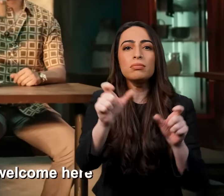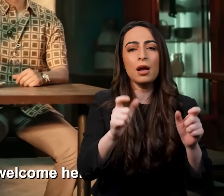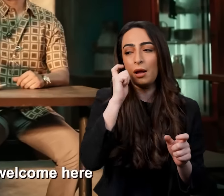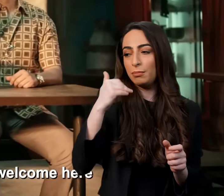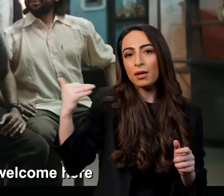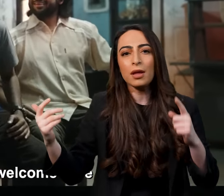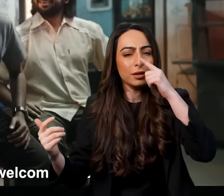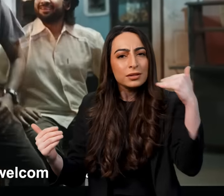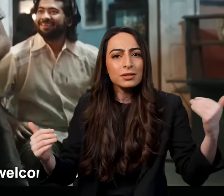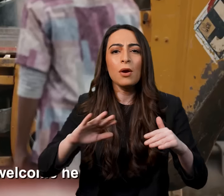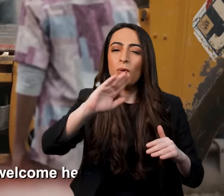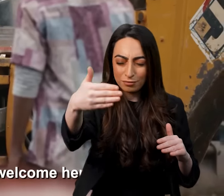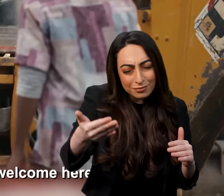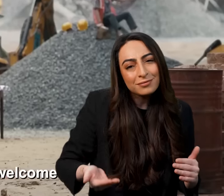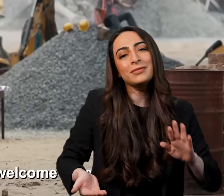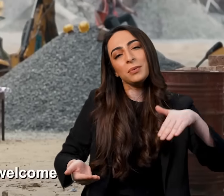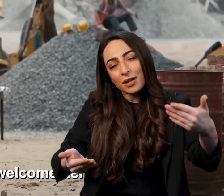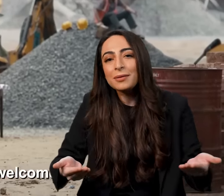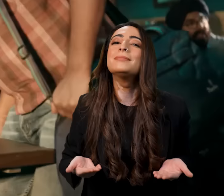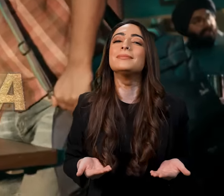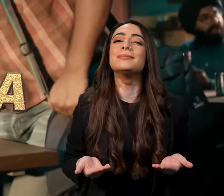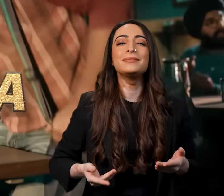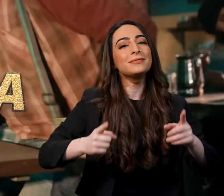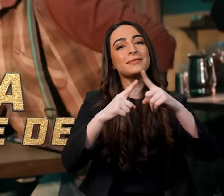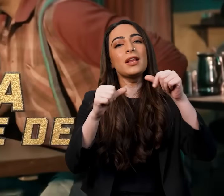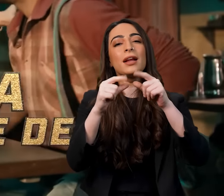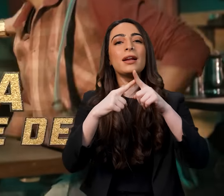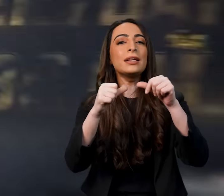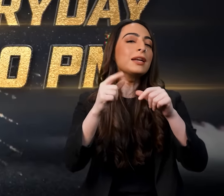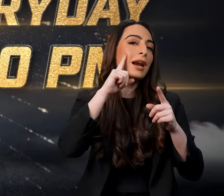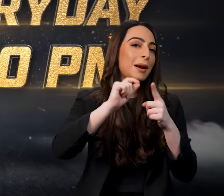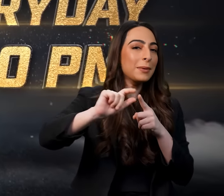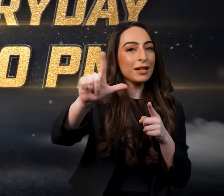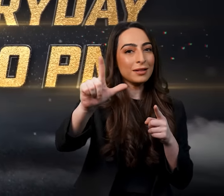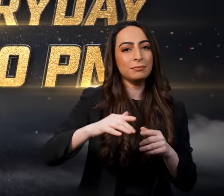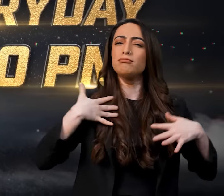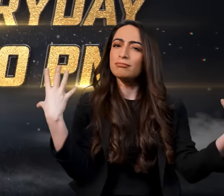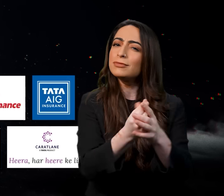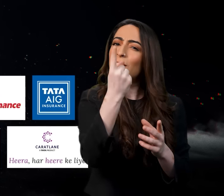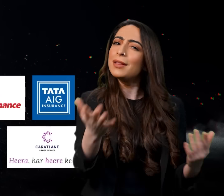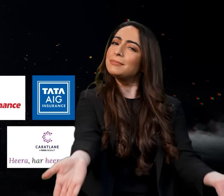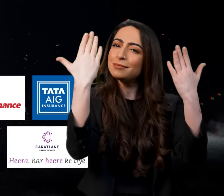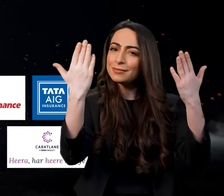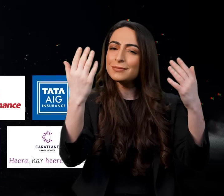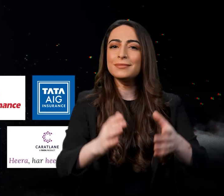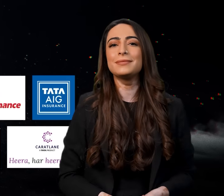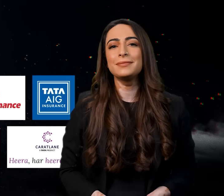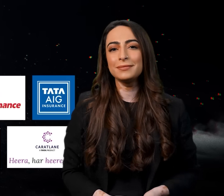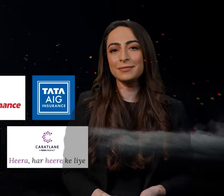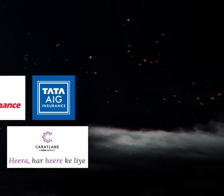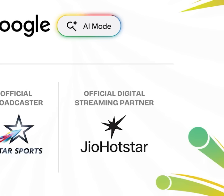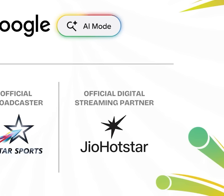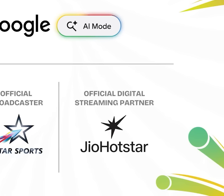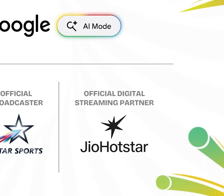भाई और बहनों, यहाँ सबका है स्वागत और सबका है वेलकम। टाटा आईपीएल, तू एक होके देख।